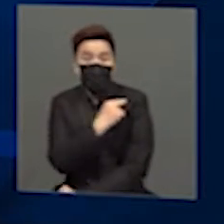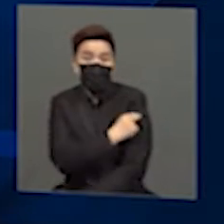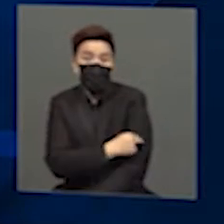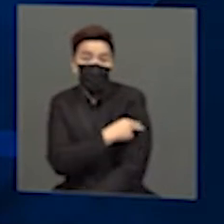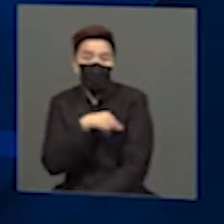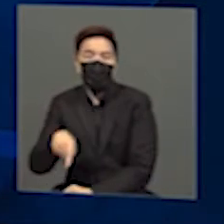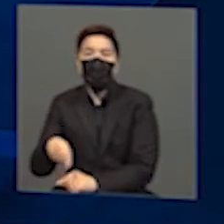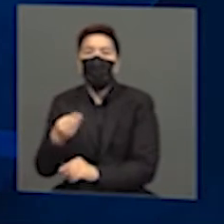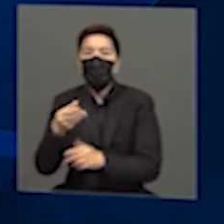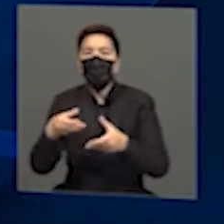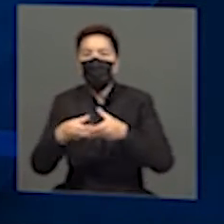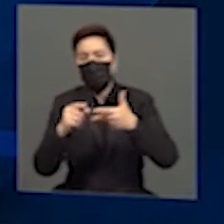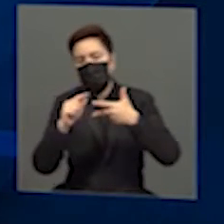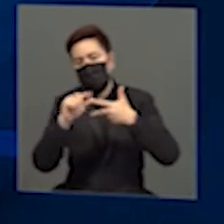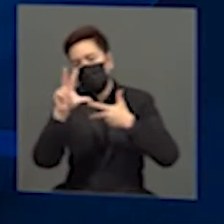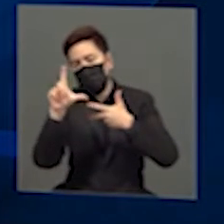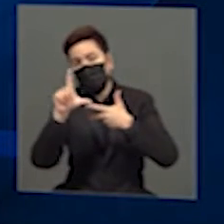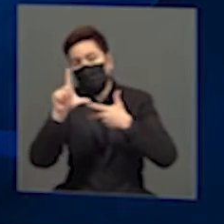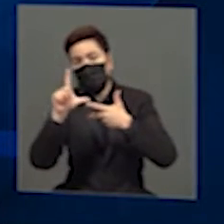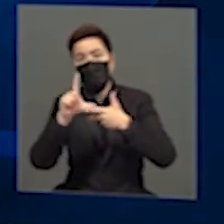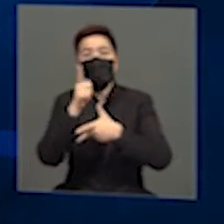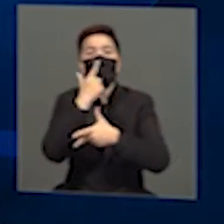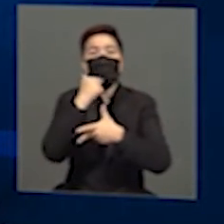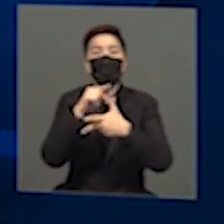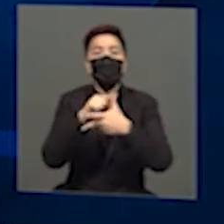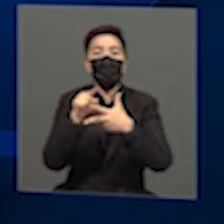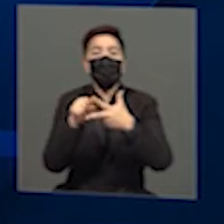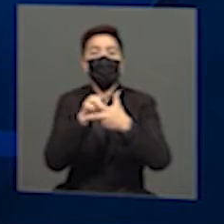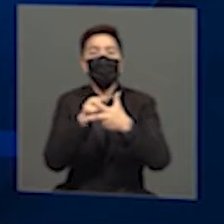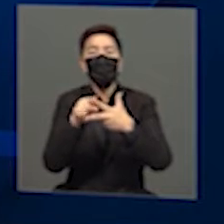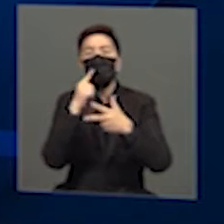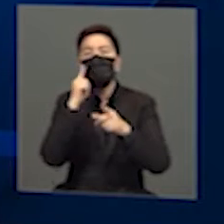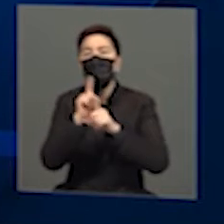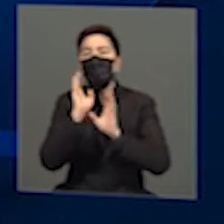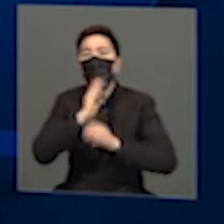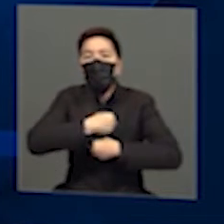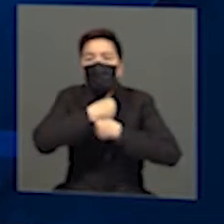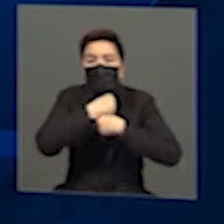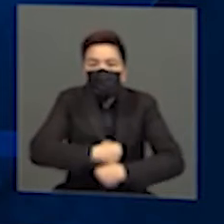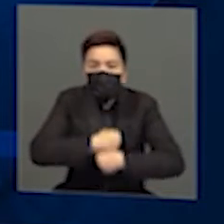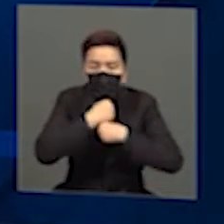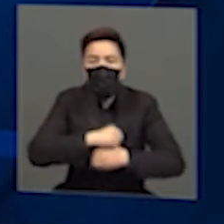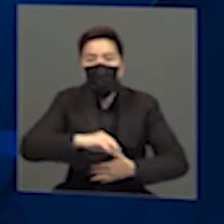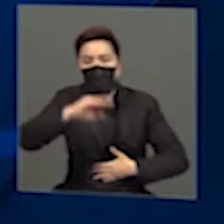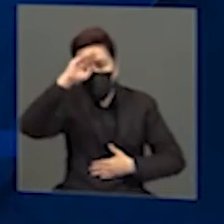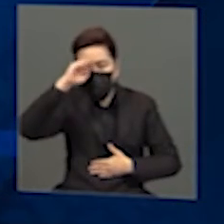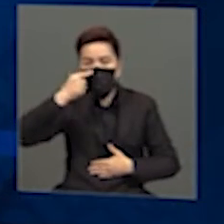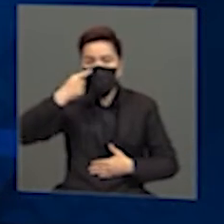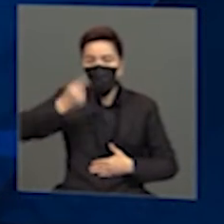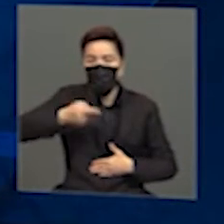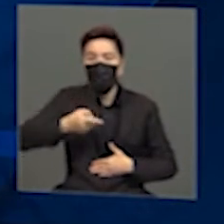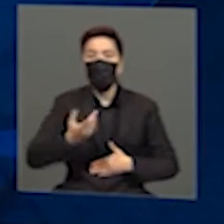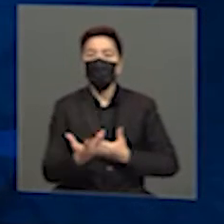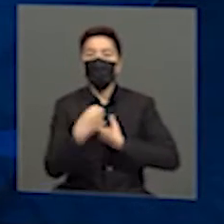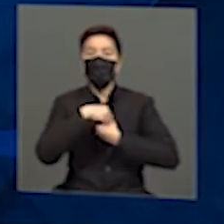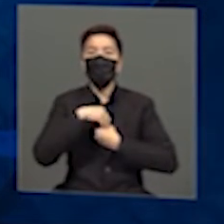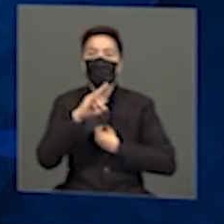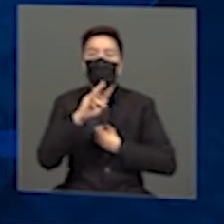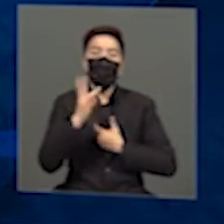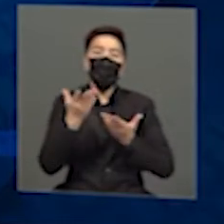ทั้งๆที่ไม่มีอาการหรือมีก็น้อยที่เราเรียกกันว่าเป็นผู้ป่วยสีเขียว